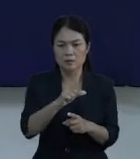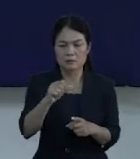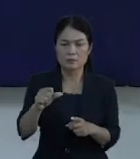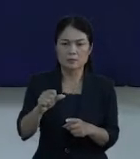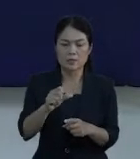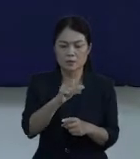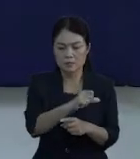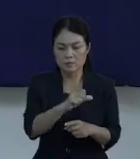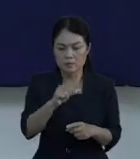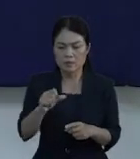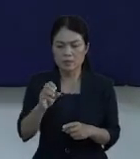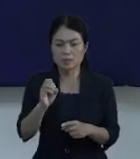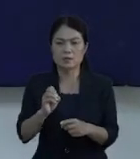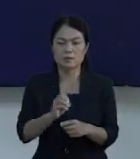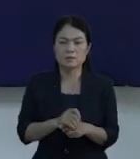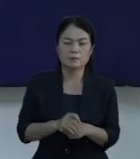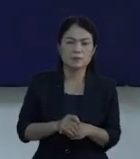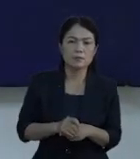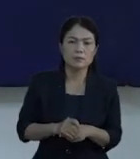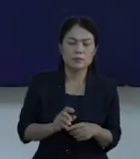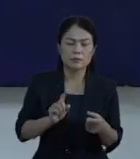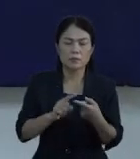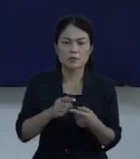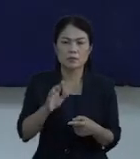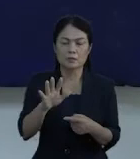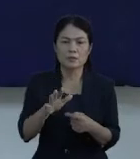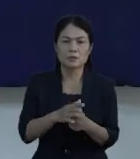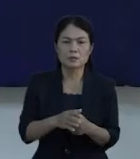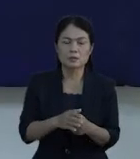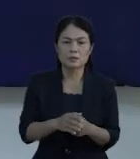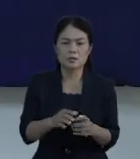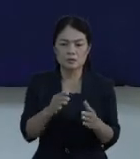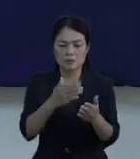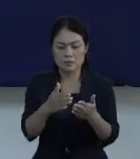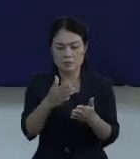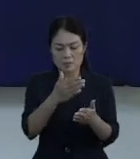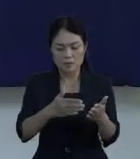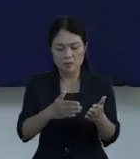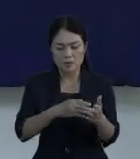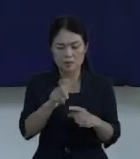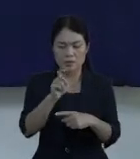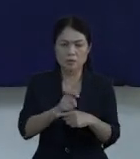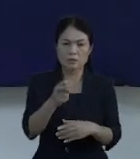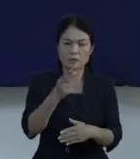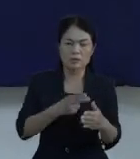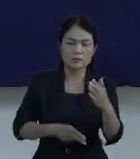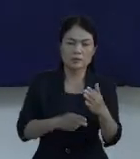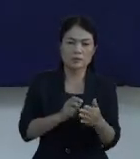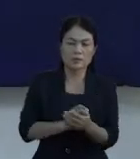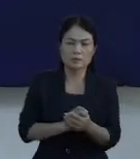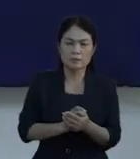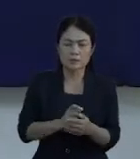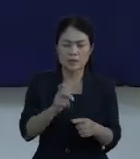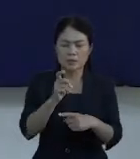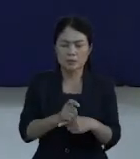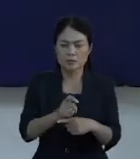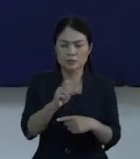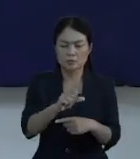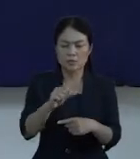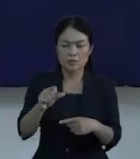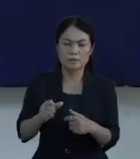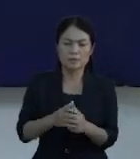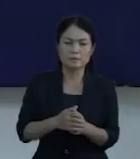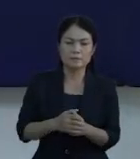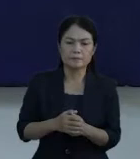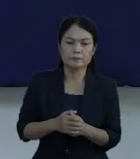mến sáng và sáng thâm lịch pram báo một cốt tung sáng cái ao mưa tung ấy con và cái ao mưa tung mơn